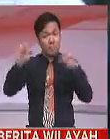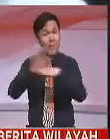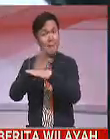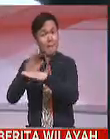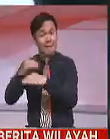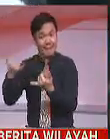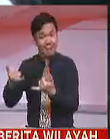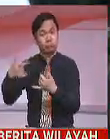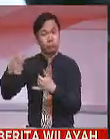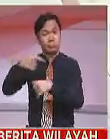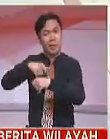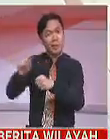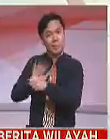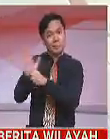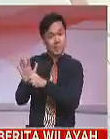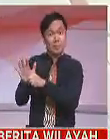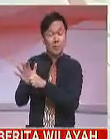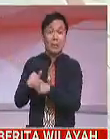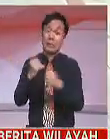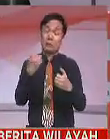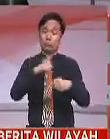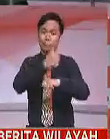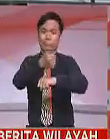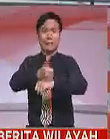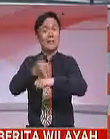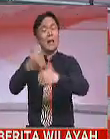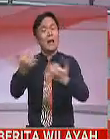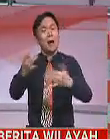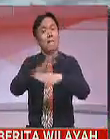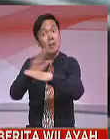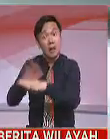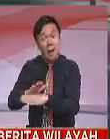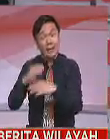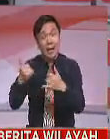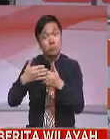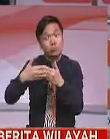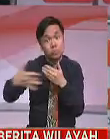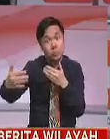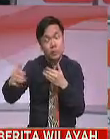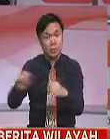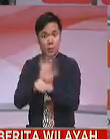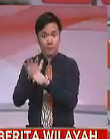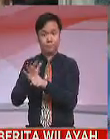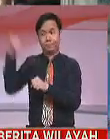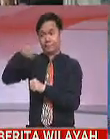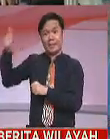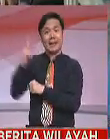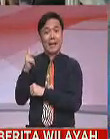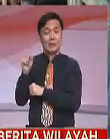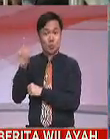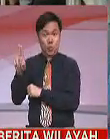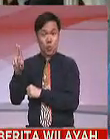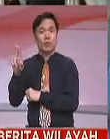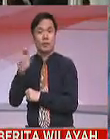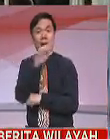dalam Era COVID-19 menetapkan semula senario perniagaan dengan COVID-19. Ketua Setiausaha Kementerian